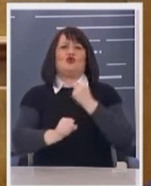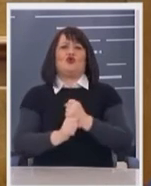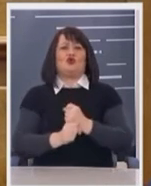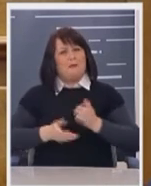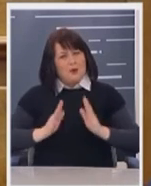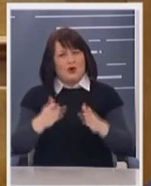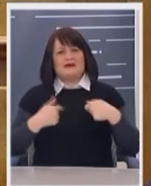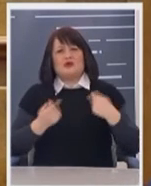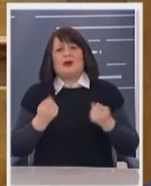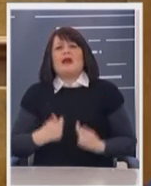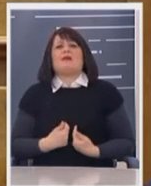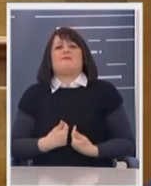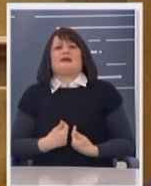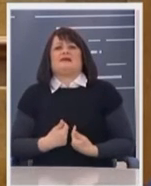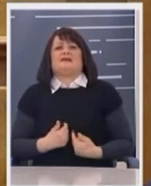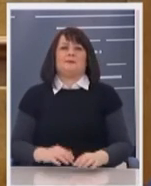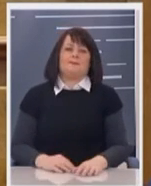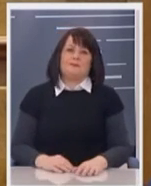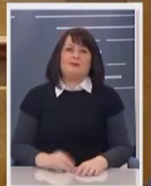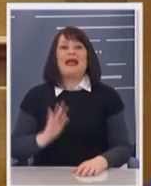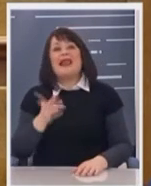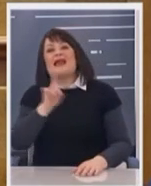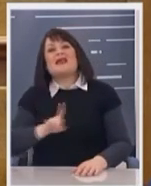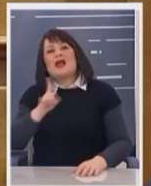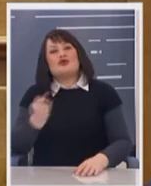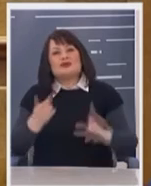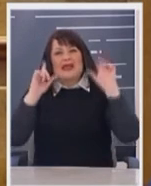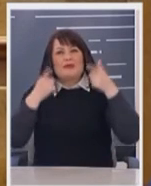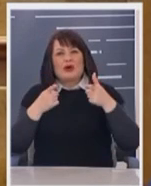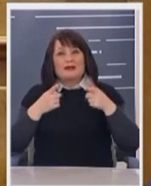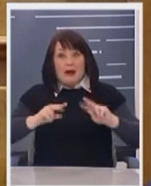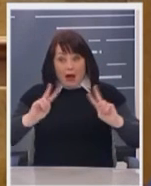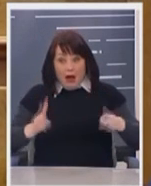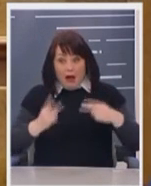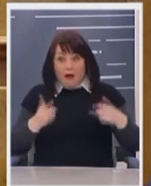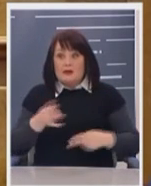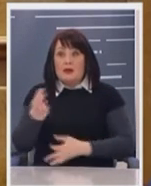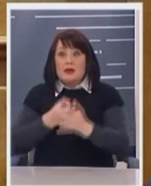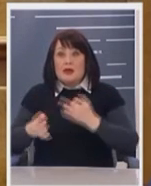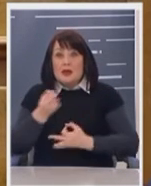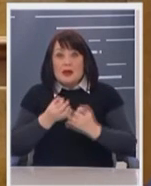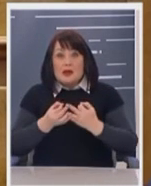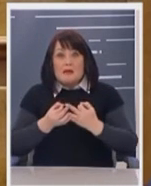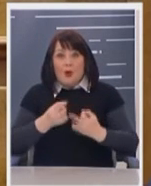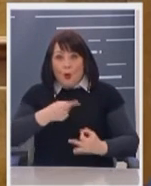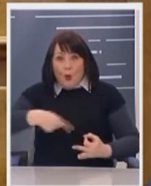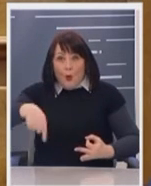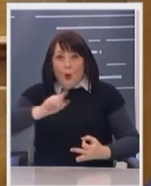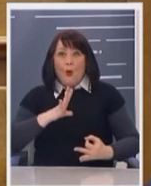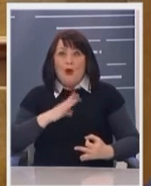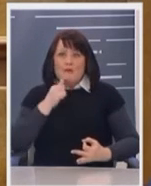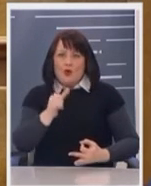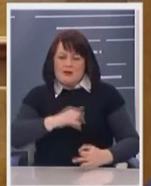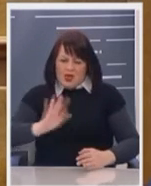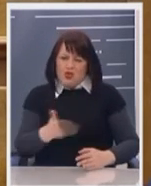προχωρήσαμε εμείς. Αλλά το κόμμα του κ. Μητσοτάκη μας αποκάλυψε ότι αυτούς τους ανθρώπους θα τους απολύσει προκειμένου να